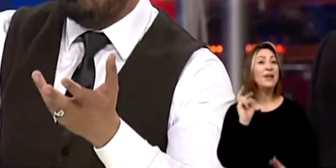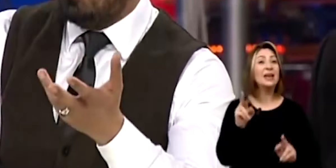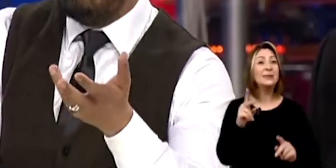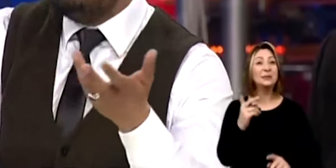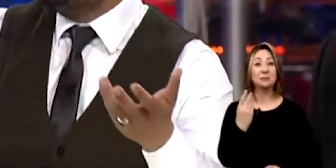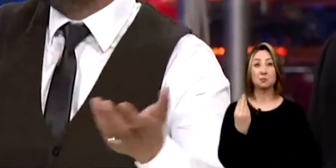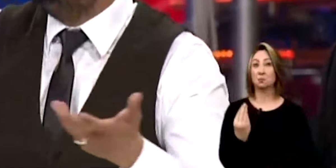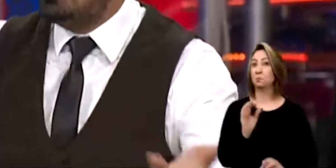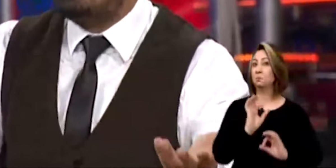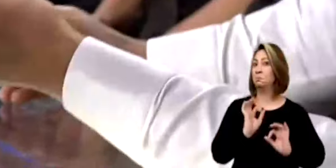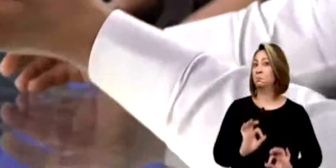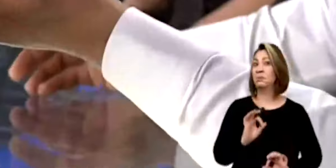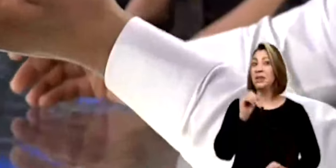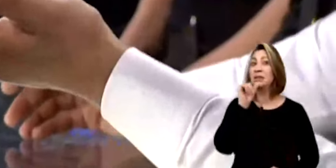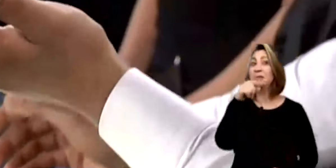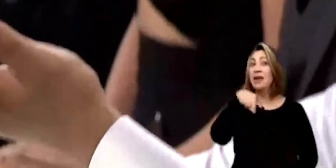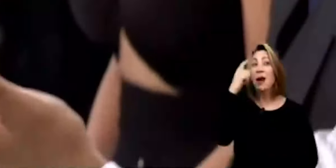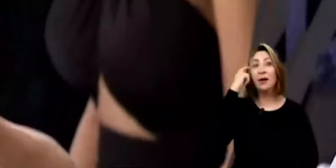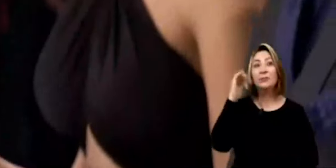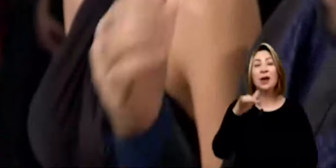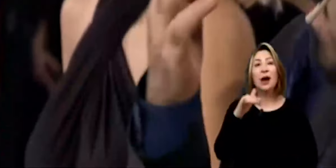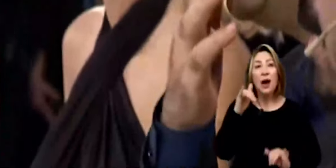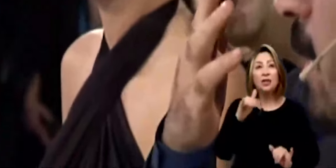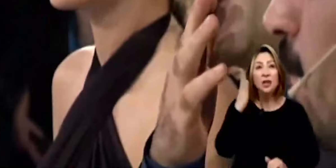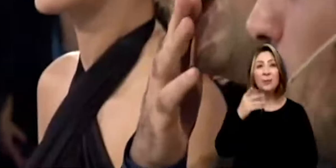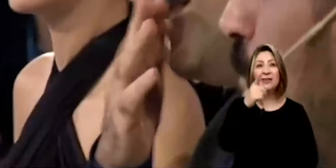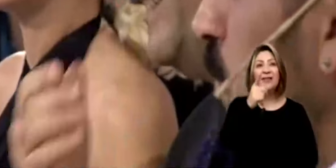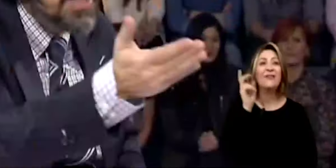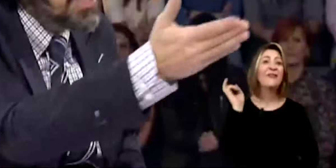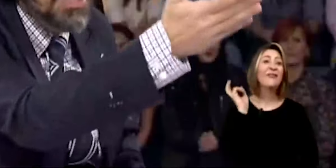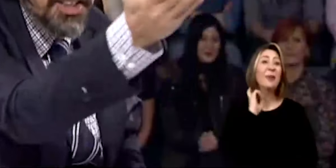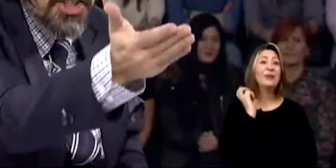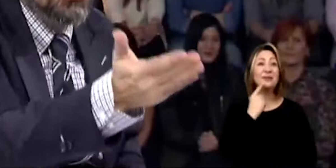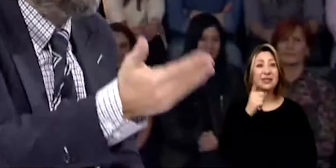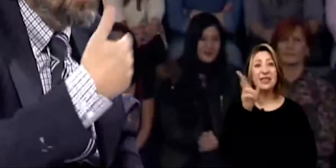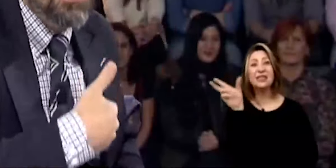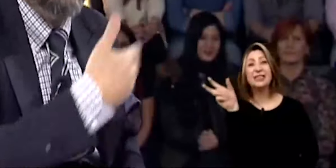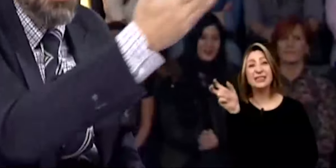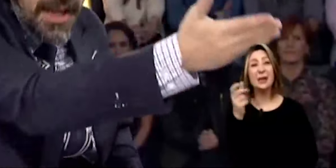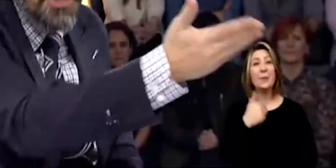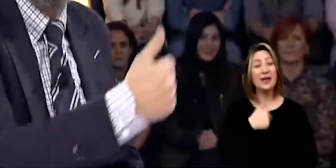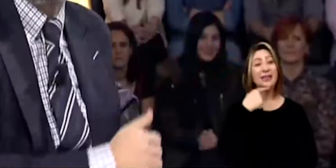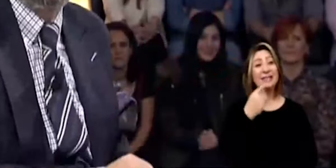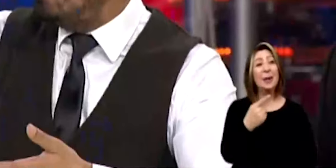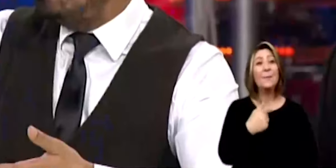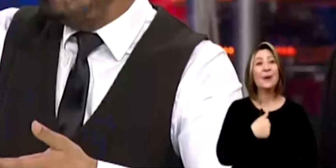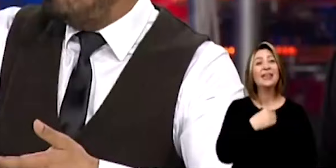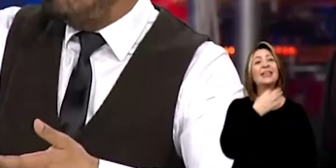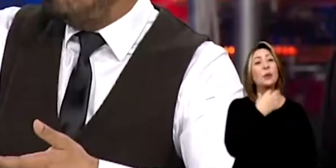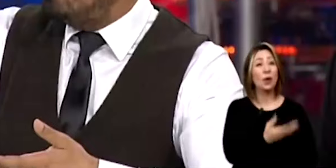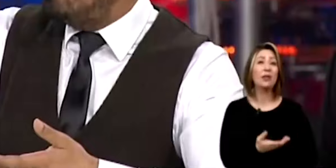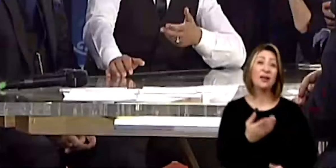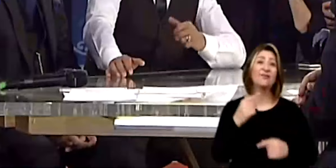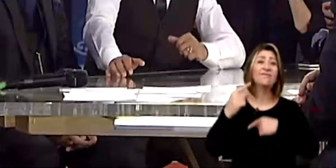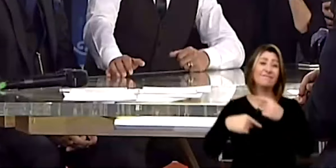gibisiniz. Yani ne, kimin aklına gelir ki? Ya Bülent'ciğim aynı şey mi? Senin vampir gibisin de dersen seni ısırır. Vampir gibisin dersen ben de, bana teşekkür